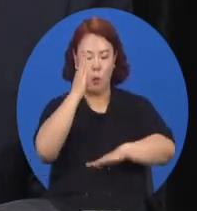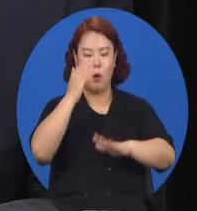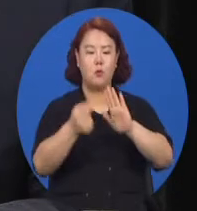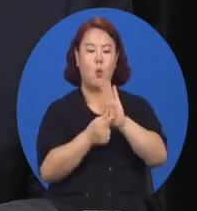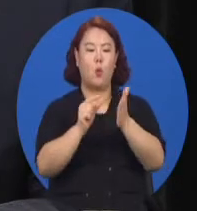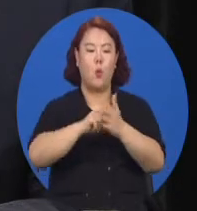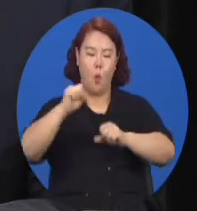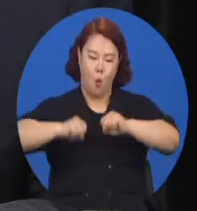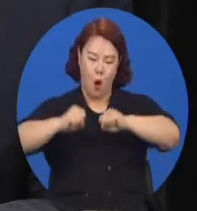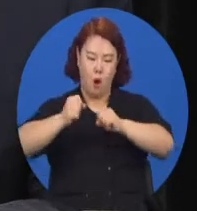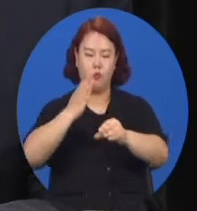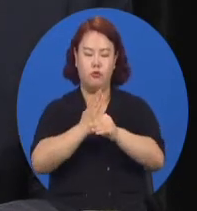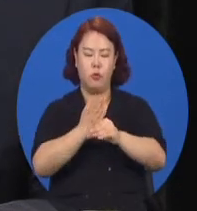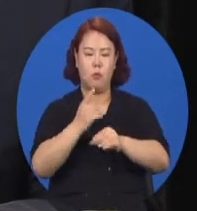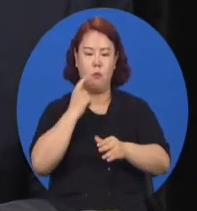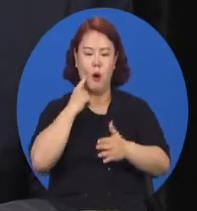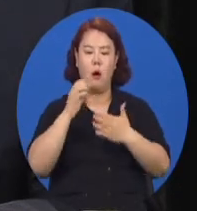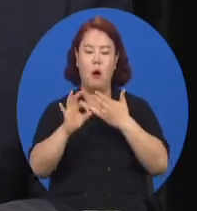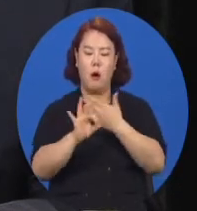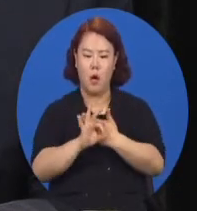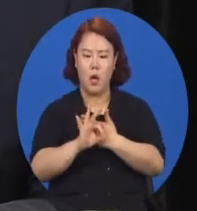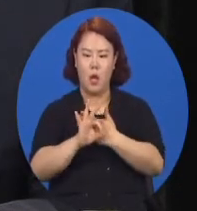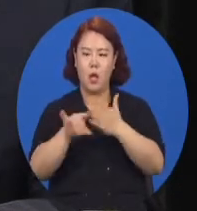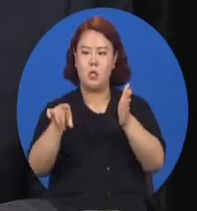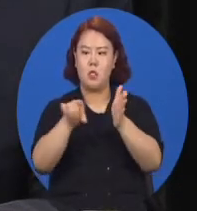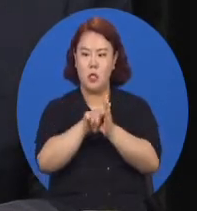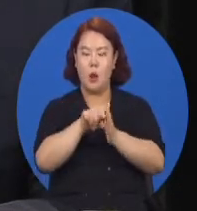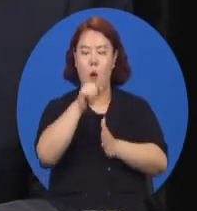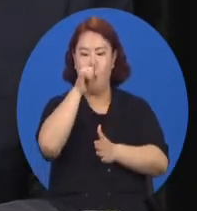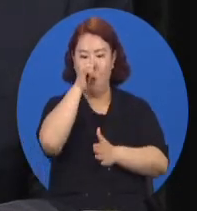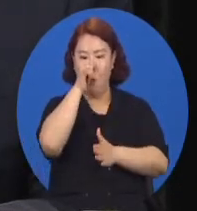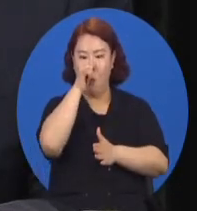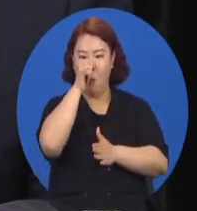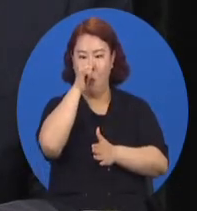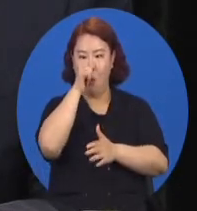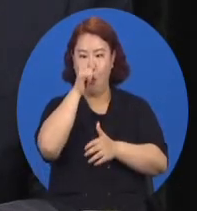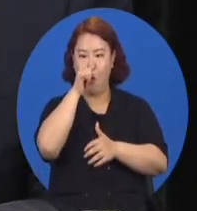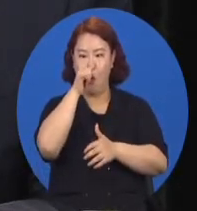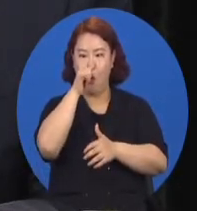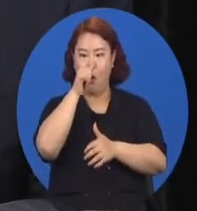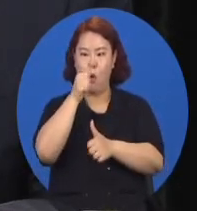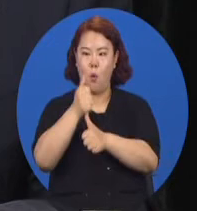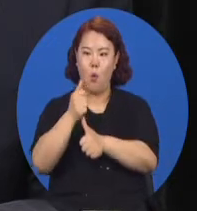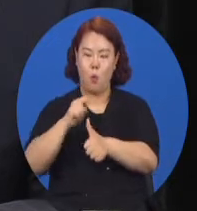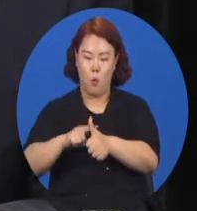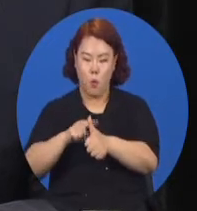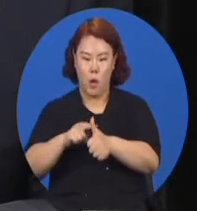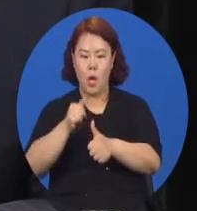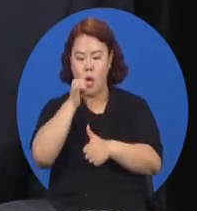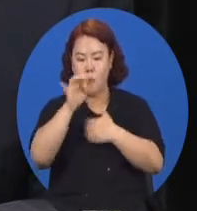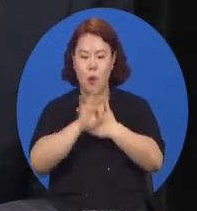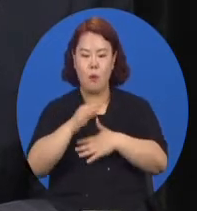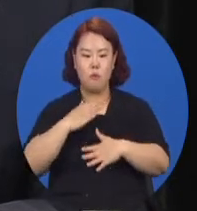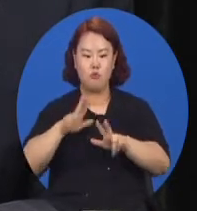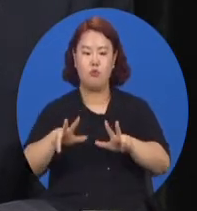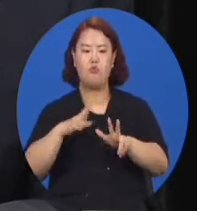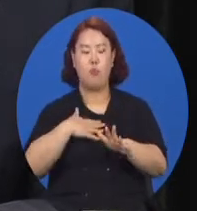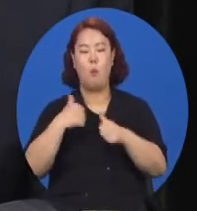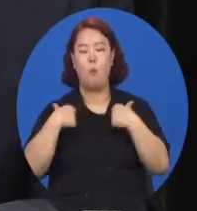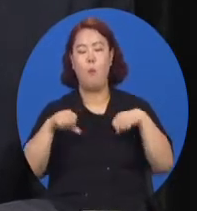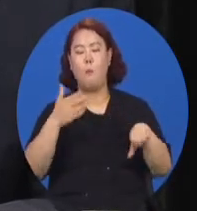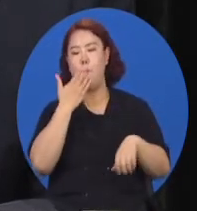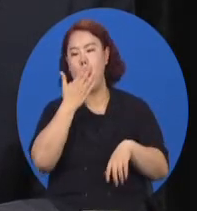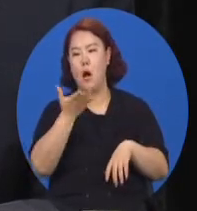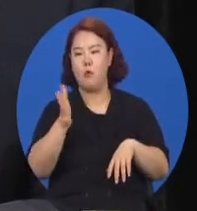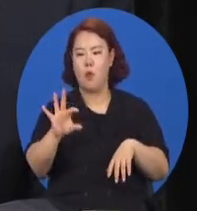있습니다. 만약 신뢰가 가는 후보가 됐더라면은 뭐 지금이라도 제가 안 나올 수 있었습니다. 그러나